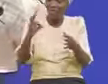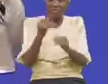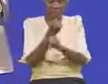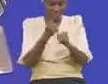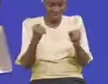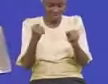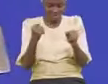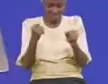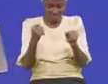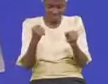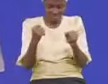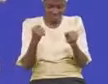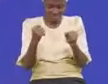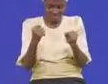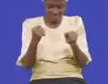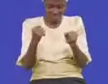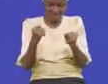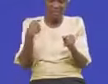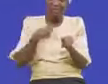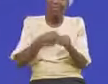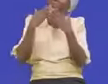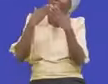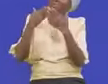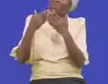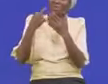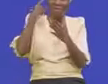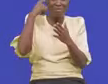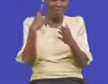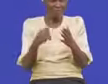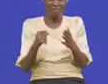kana nunana sile wona dede popo ata